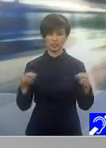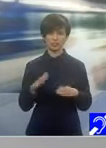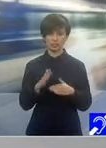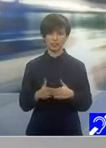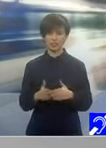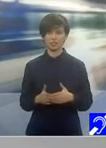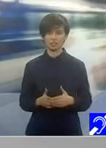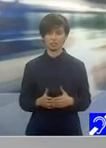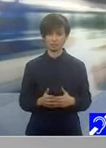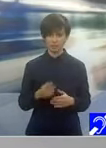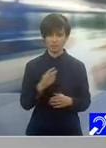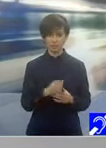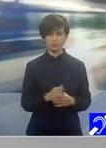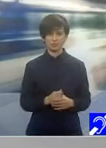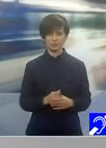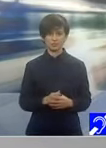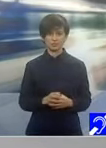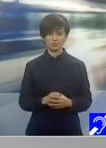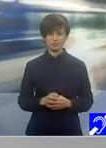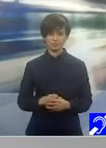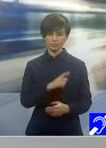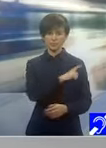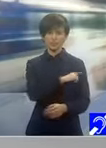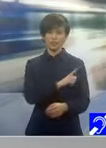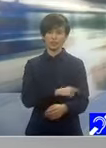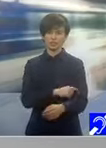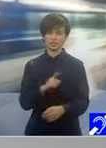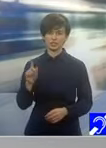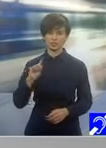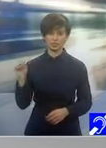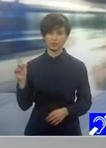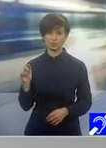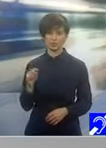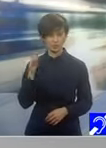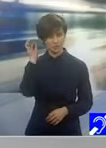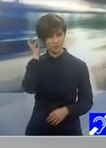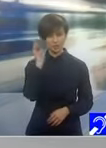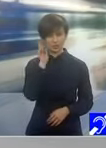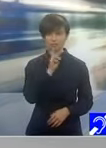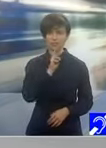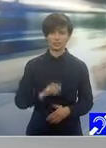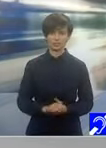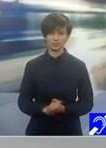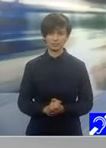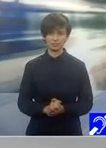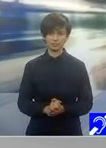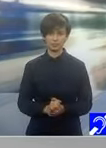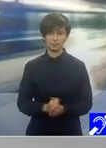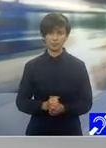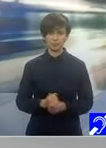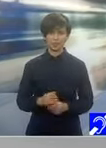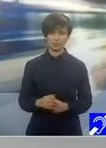că pentru autorități cred că tot n-o să ajungă fiind surdă. Campania noastră